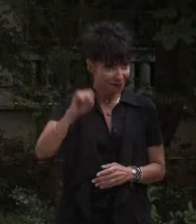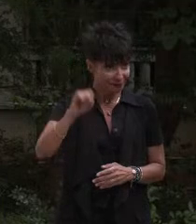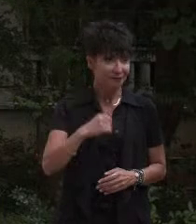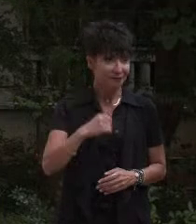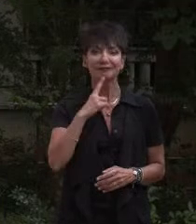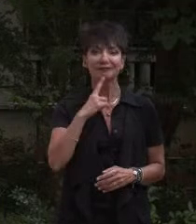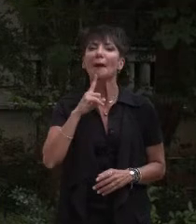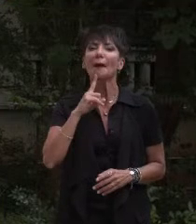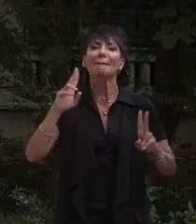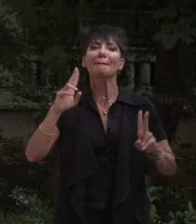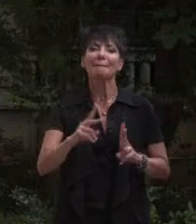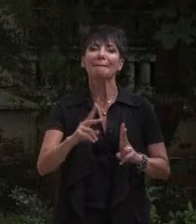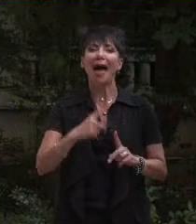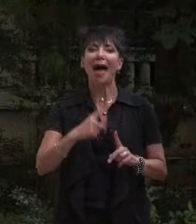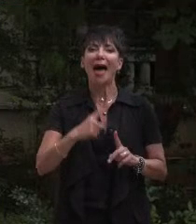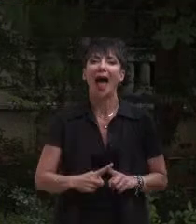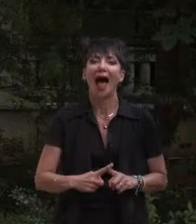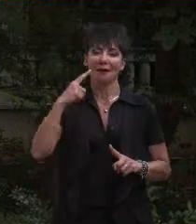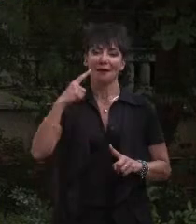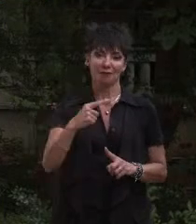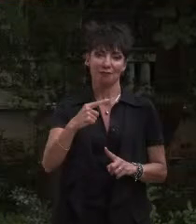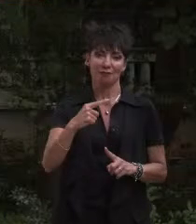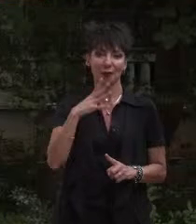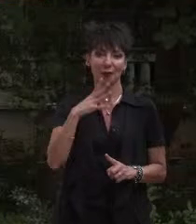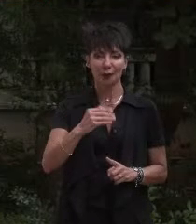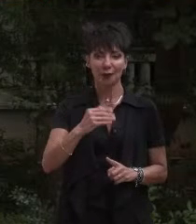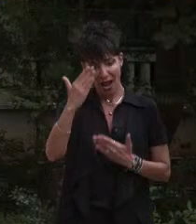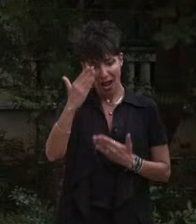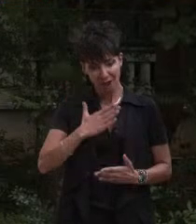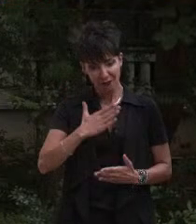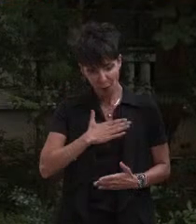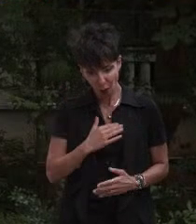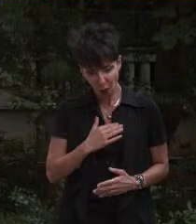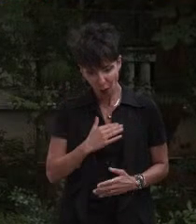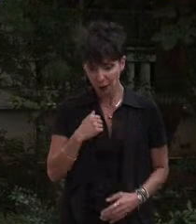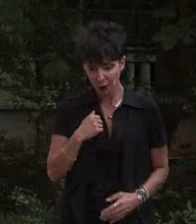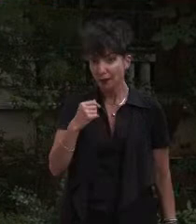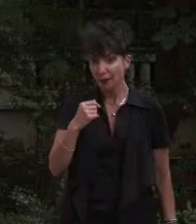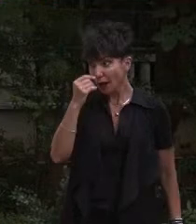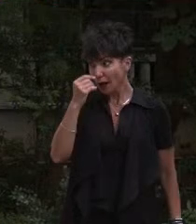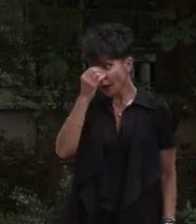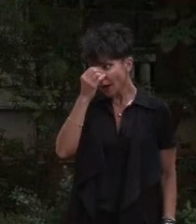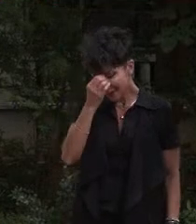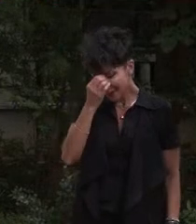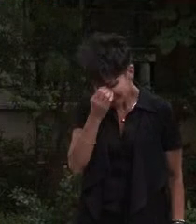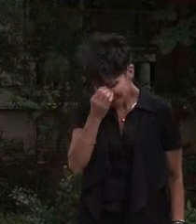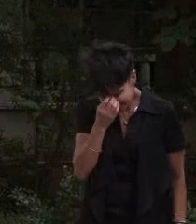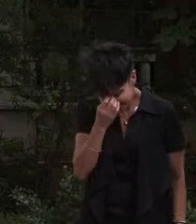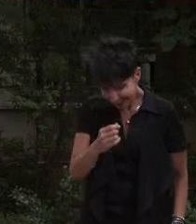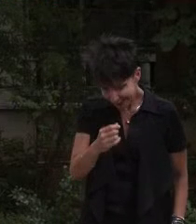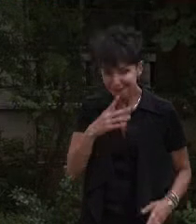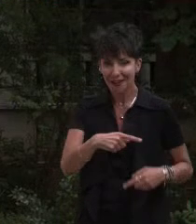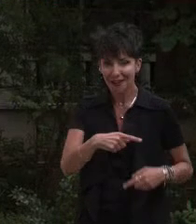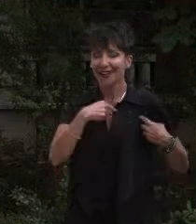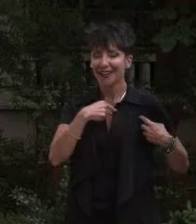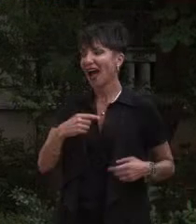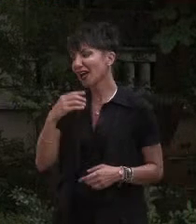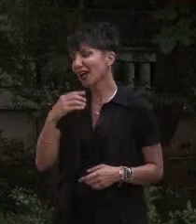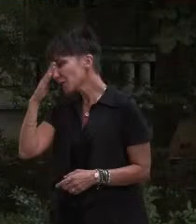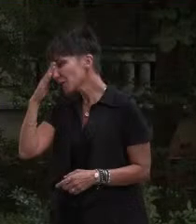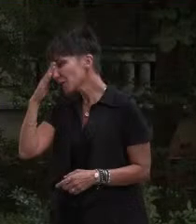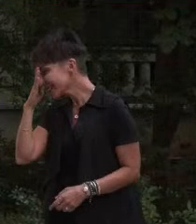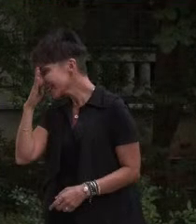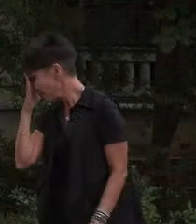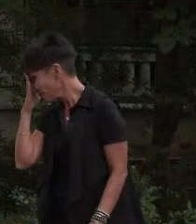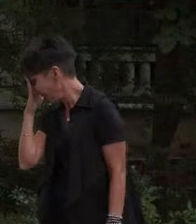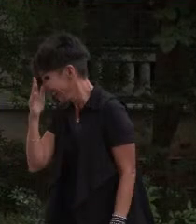μία μικρή, απλώς ένδειξη ευγνωμοσύνης στις δύο φίλες μας που αφιλοκερδώς βρίσκονται